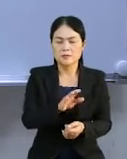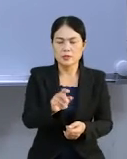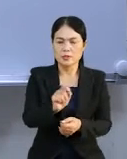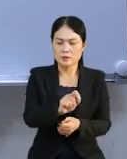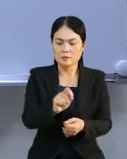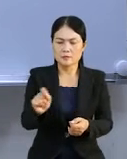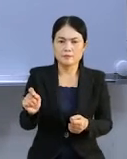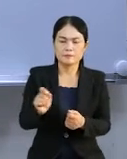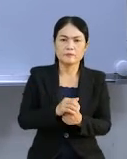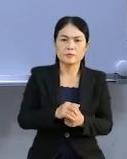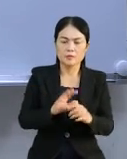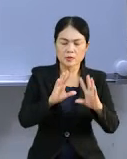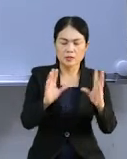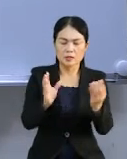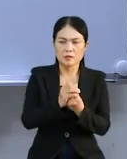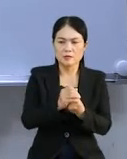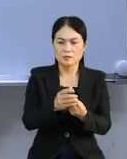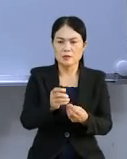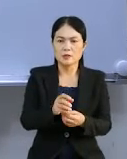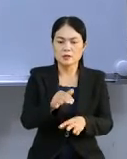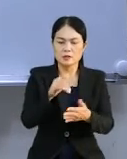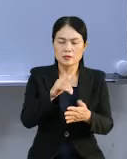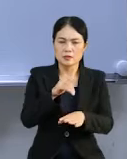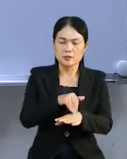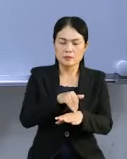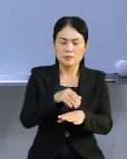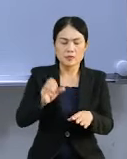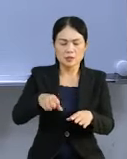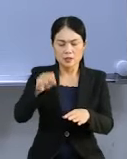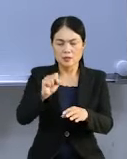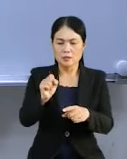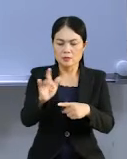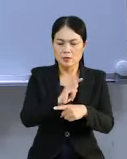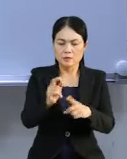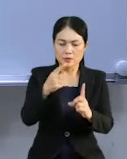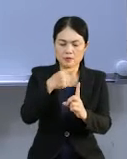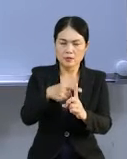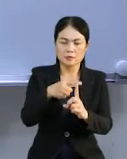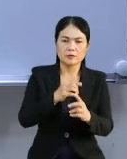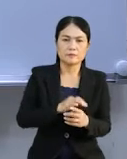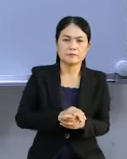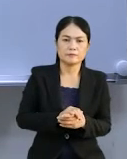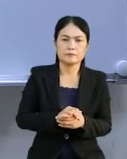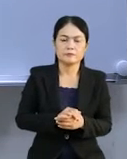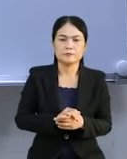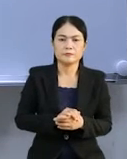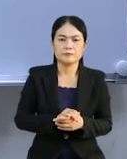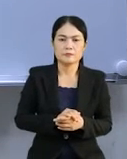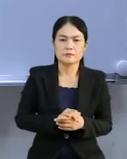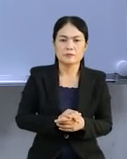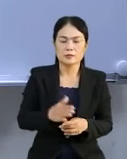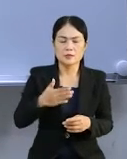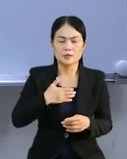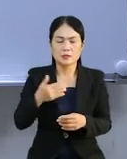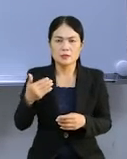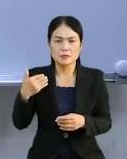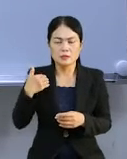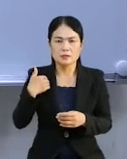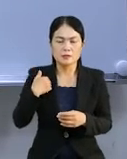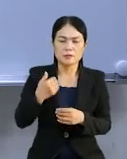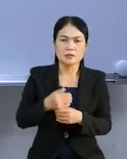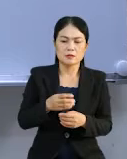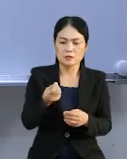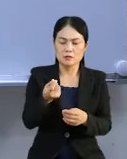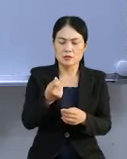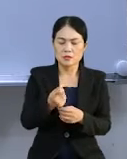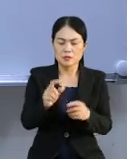xe chấm nuôn cái đặc prạ nốt nở lơ cái đại chuyên tới hai thưa mà vị thị bộ tèm đỏ tỏ chắc này kêu miền cái